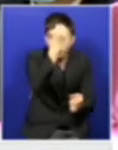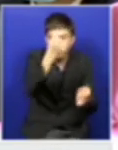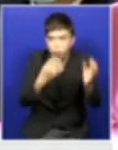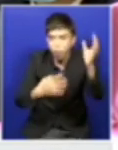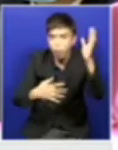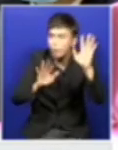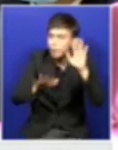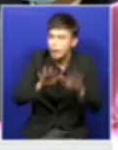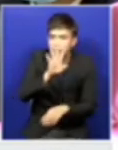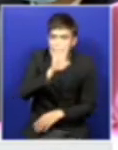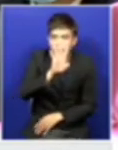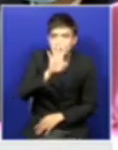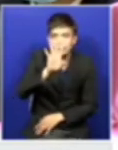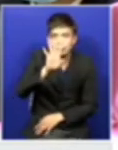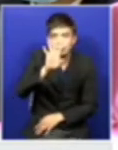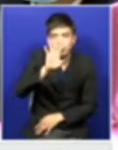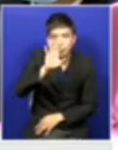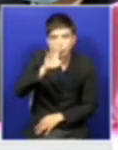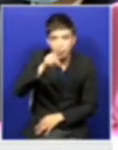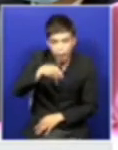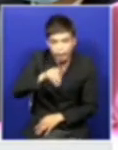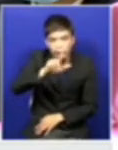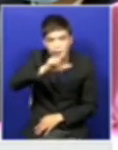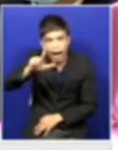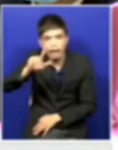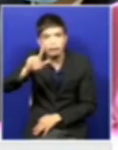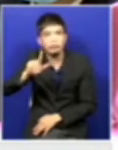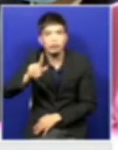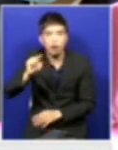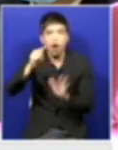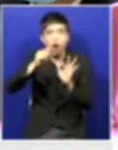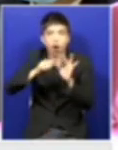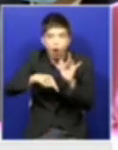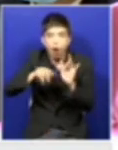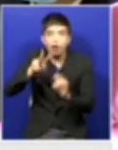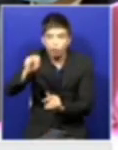ไว้ใช้หนี้ใน80ปีต่อจากนี้ไปขอบพระคุณครับท่านประธานครับ ขอบคุณชูวิทย์